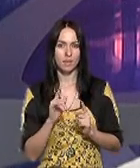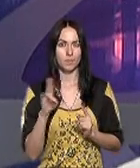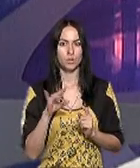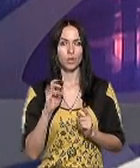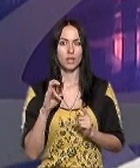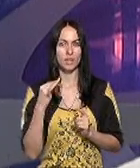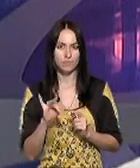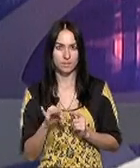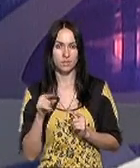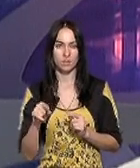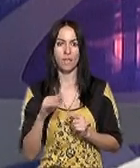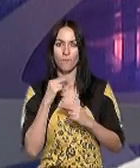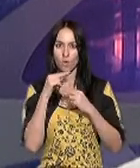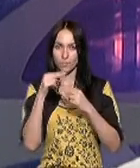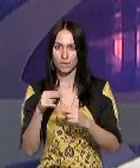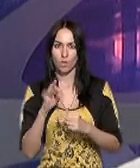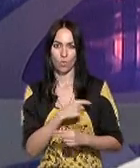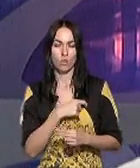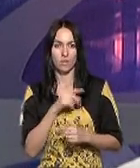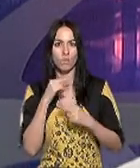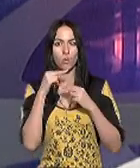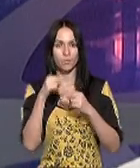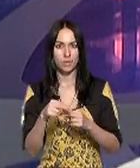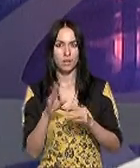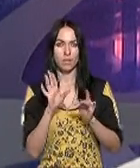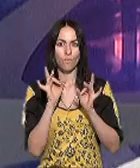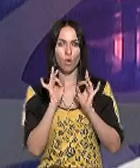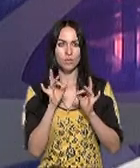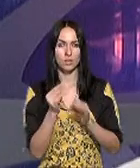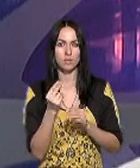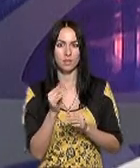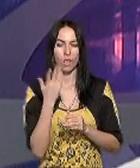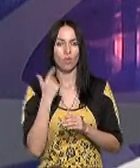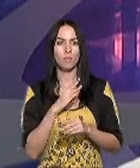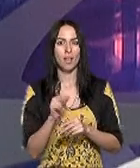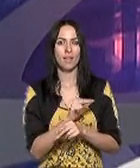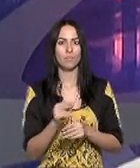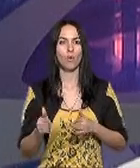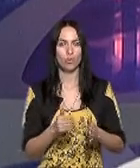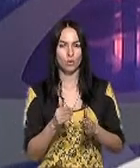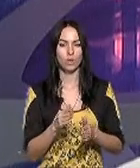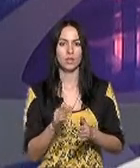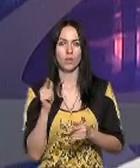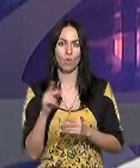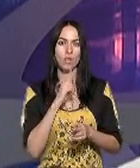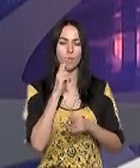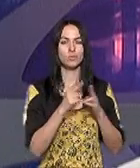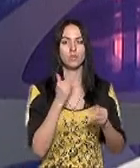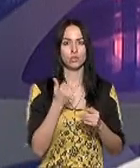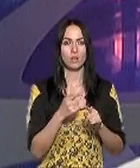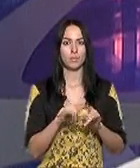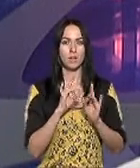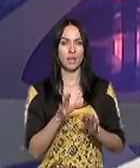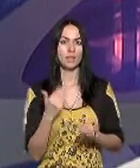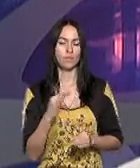якого підозрюють у розтраті під час ремонту доріг, оскаржив запобіжний захід. Про це розповіла його адвокатка Юлія Плетньова. Що